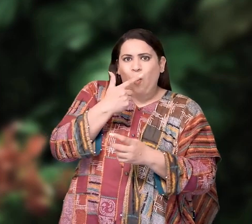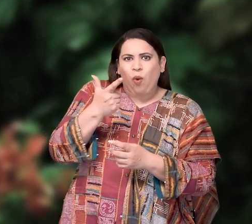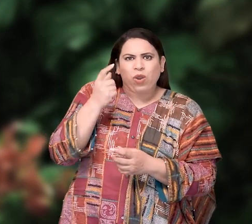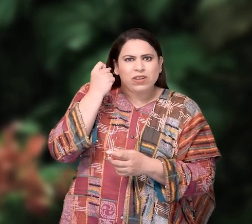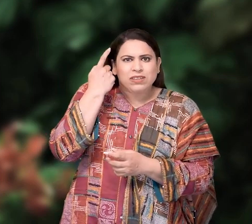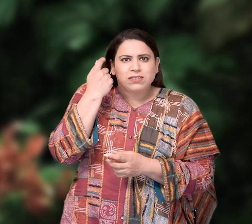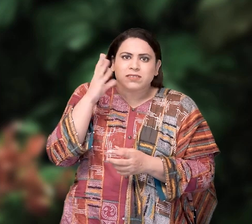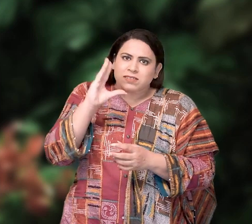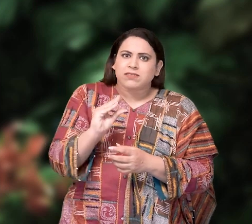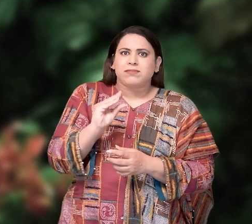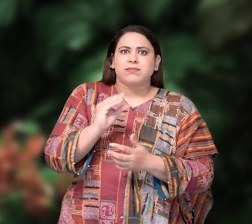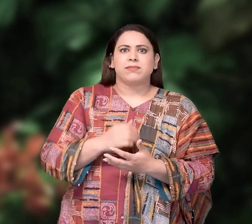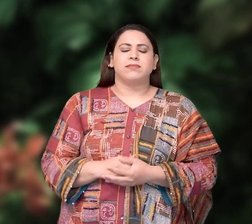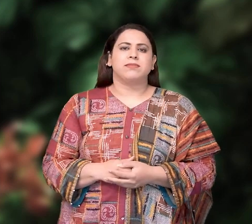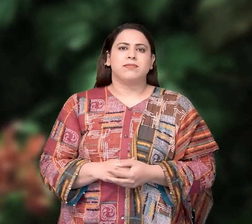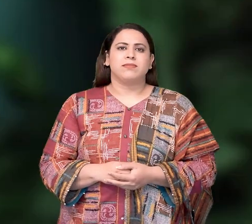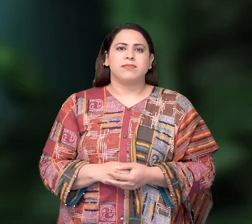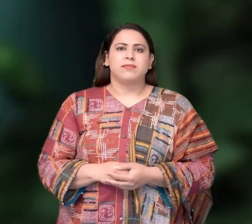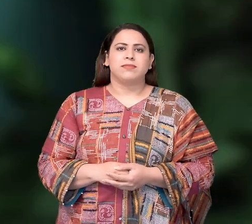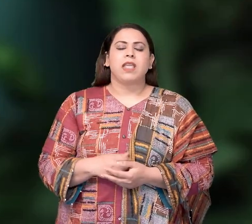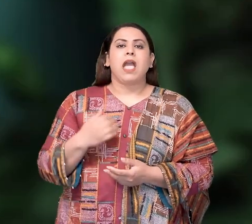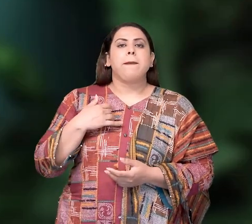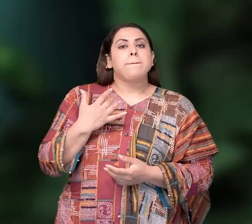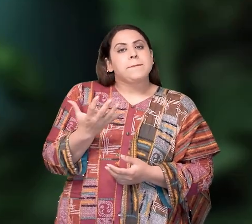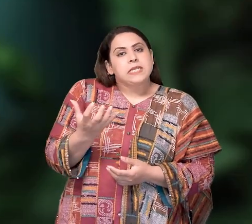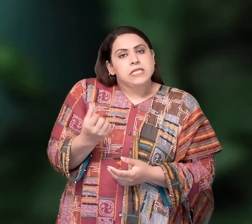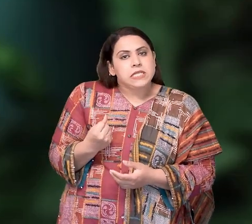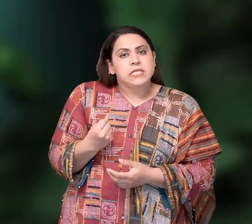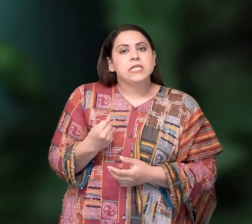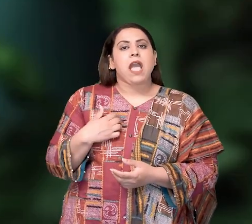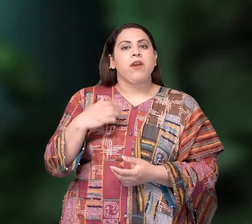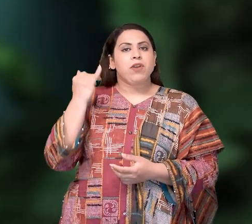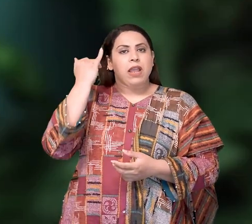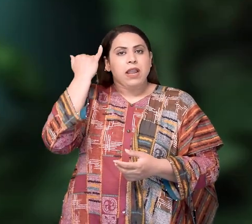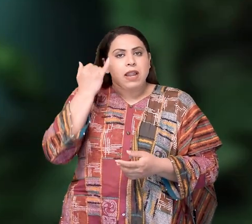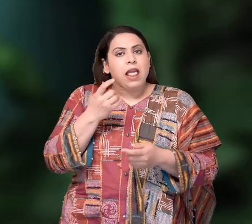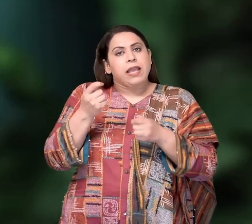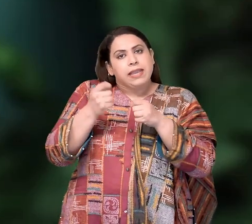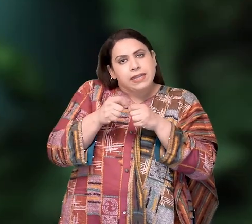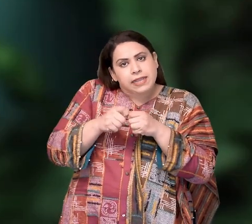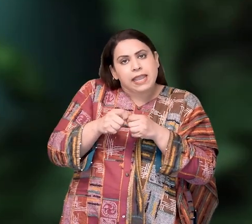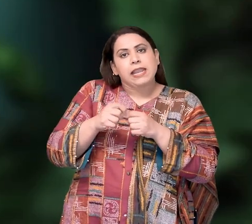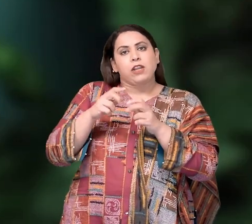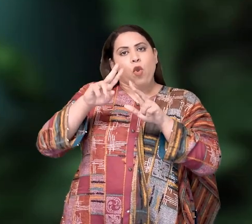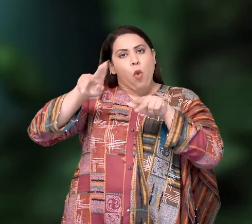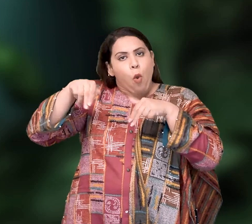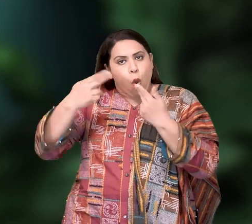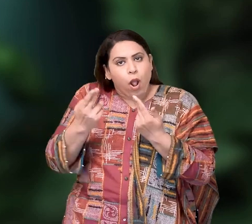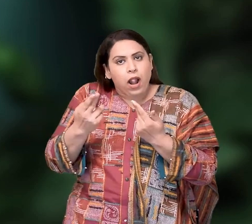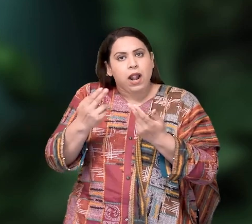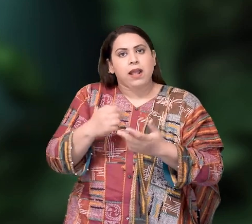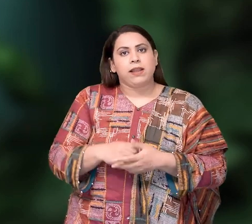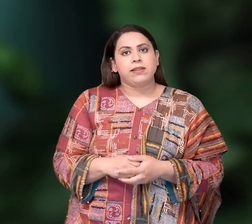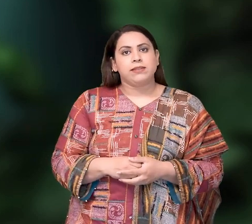है. So with Touseef, I helped create an online